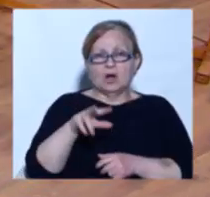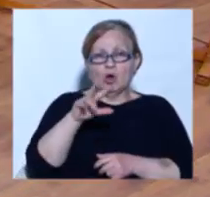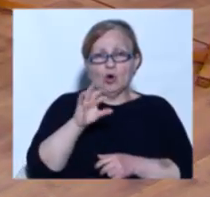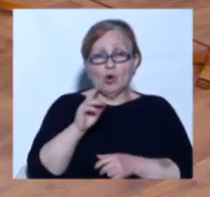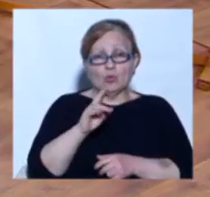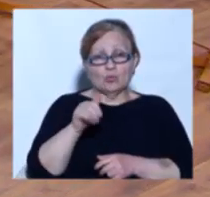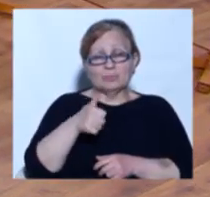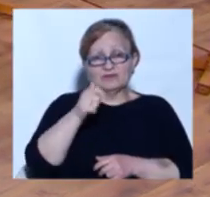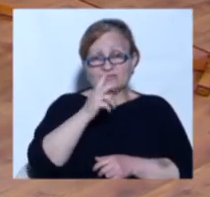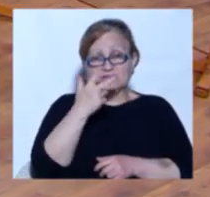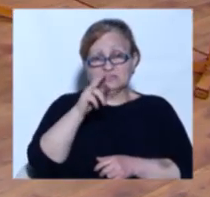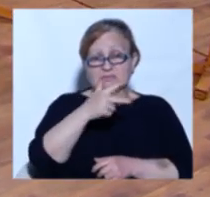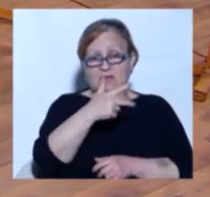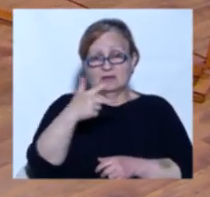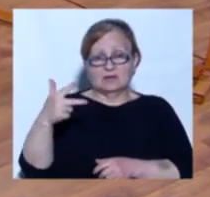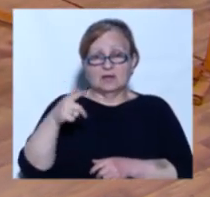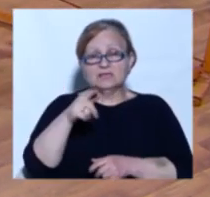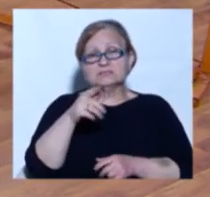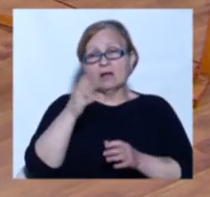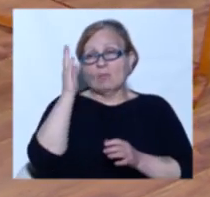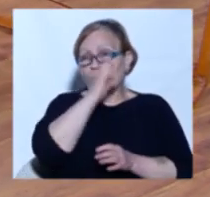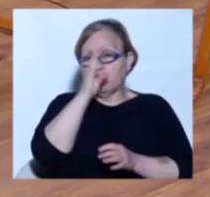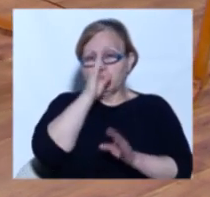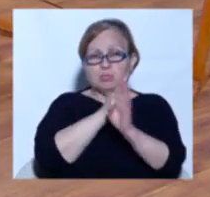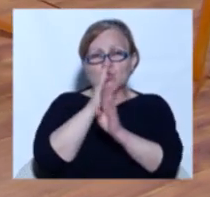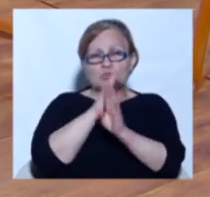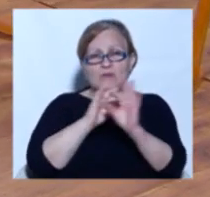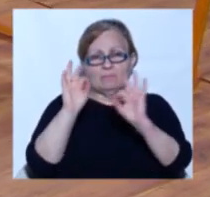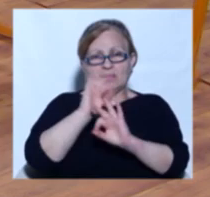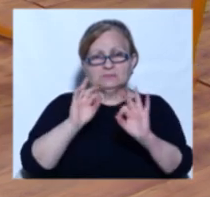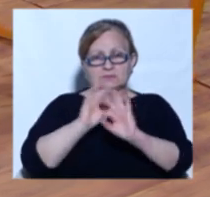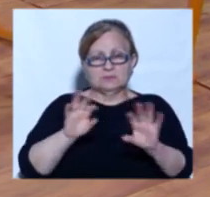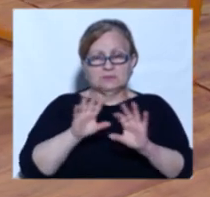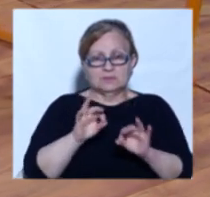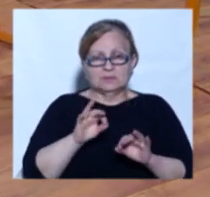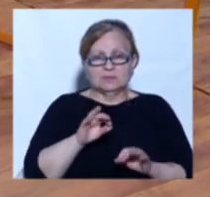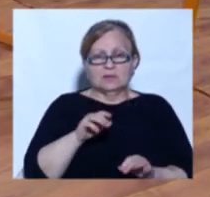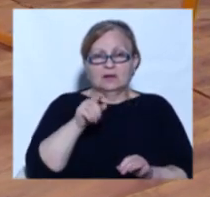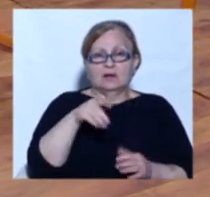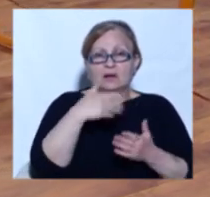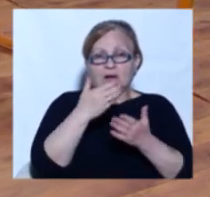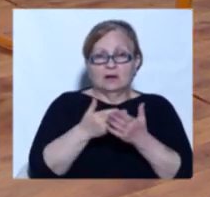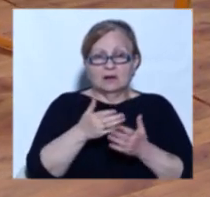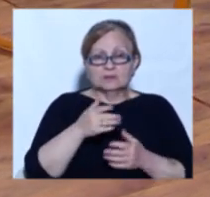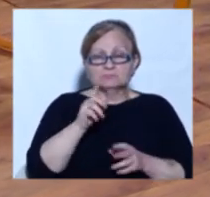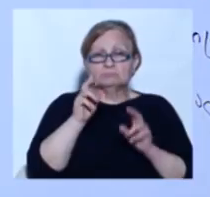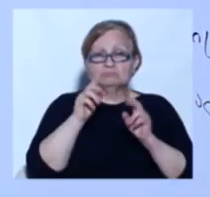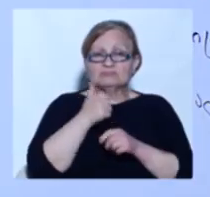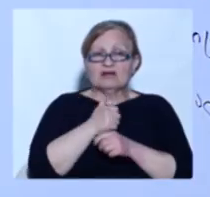სამი სტრიქონი აღწერდა პეიზაჟს, ბუნების მოვლენებს, ან ერთგვარად წარმოადგენდა მთავარ